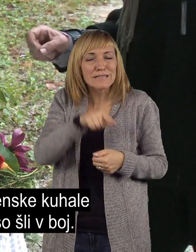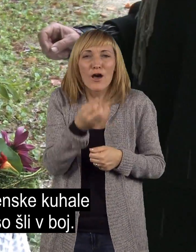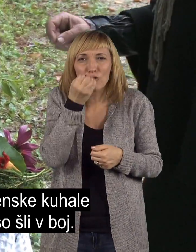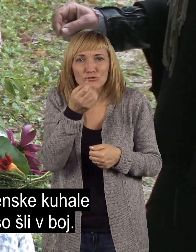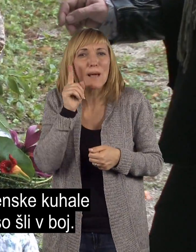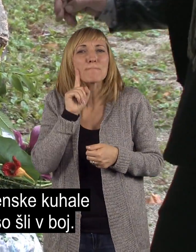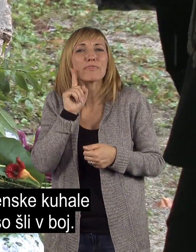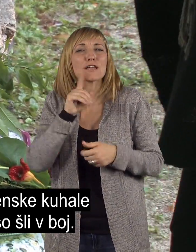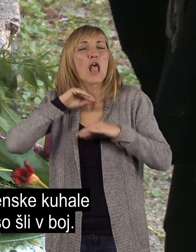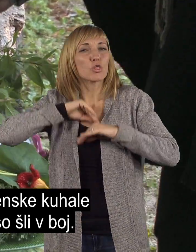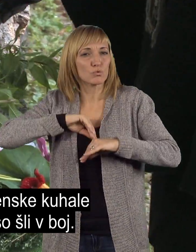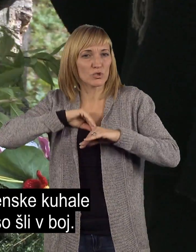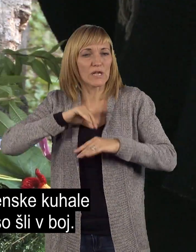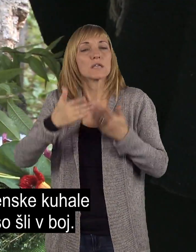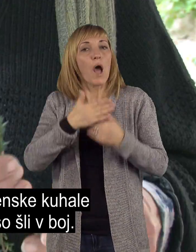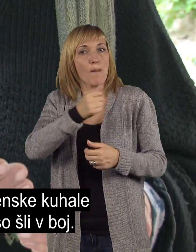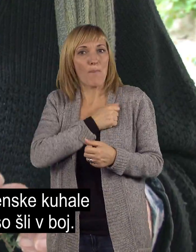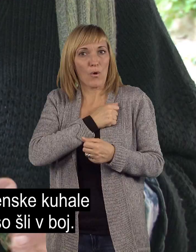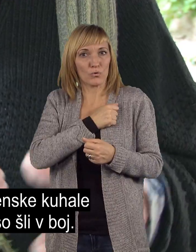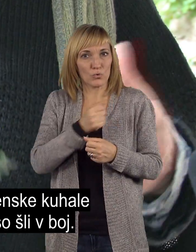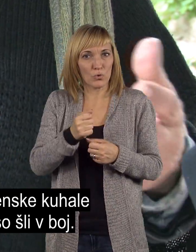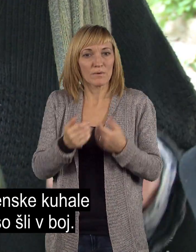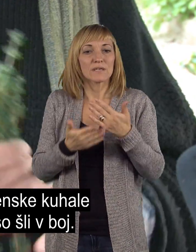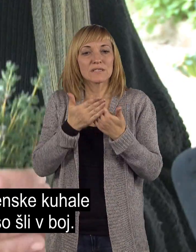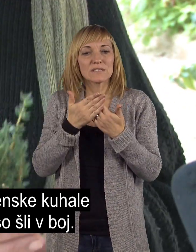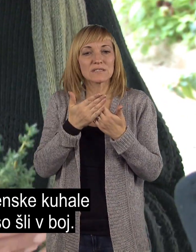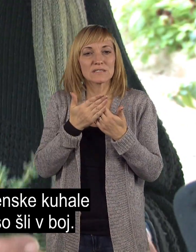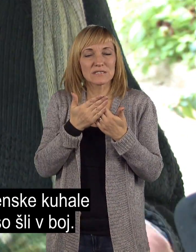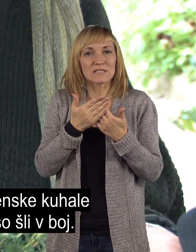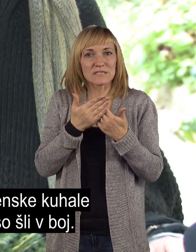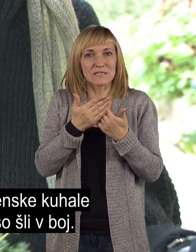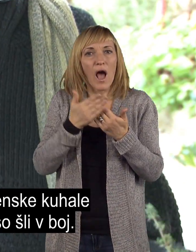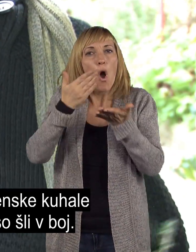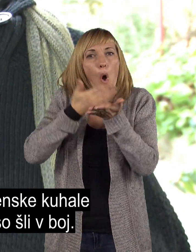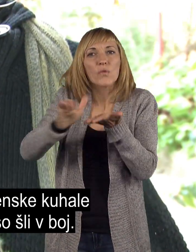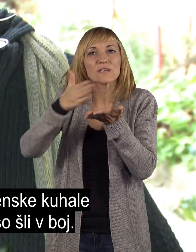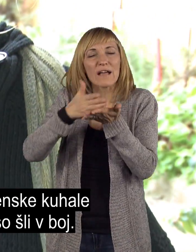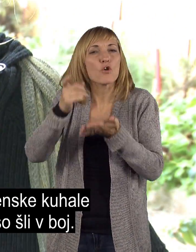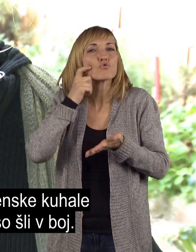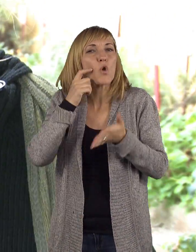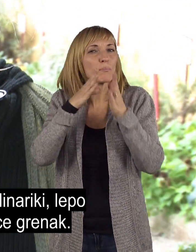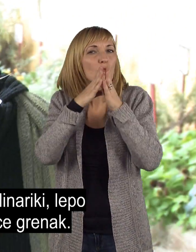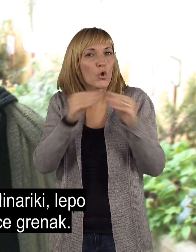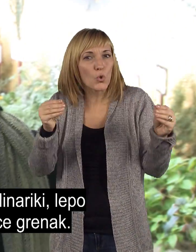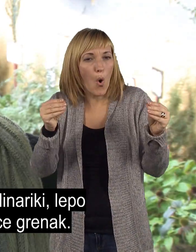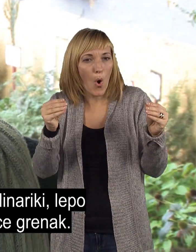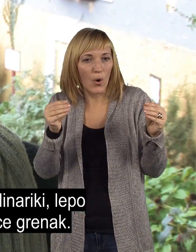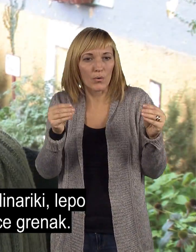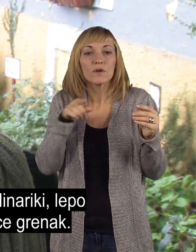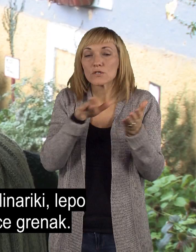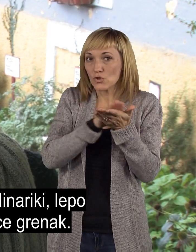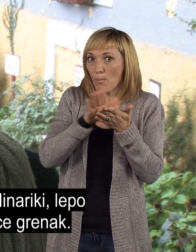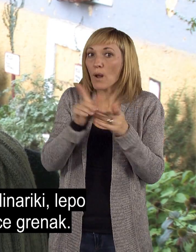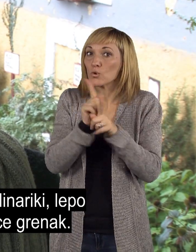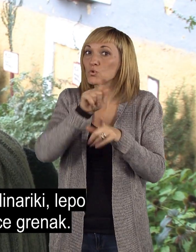rastlince za pogum in za odganjanje zlih duhov. Danes se uporablja seveda